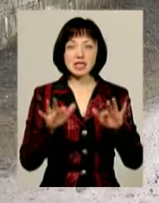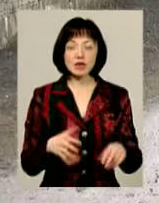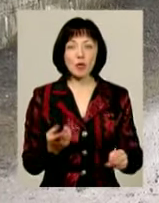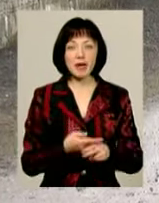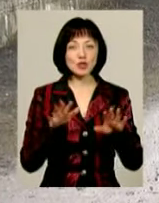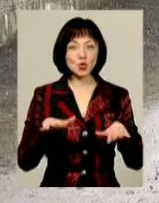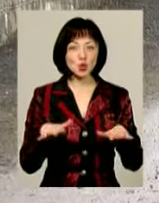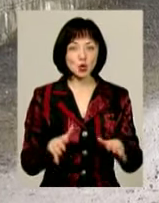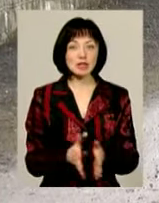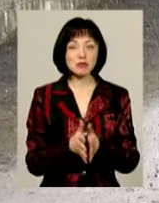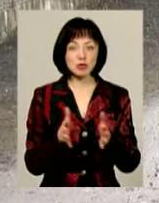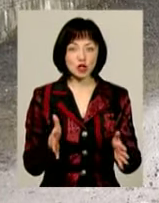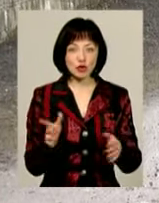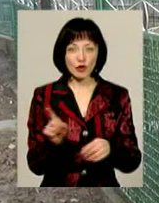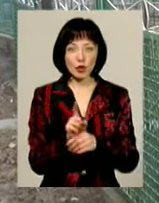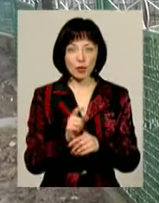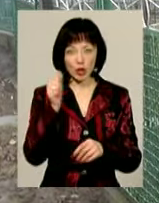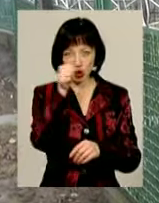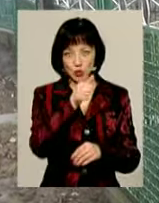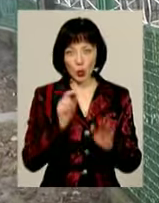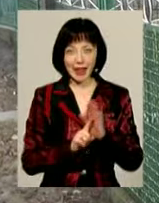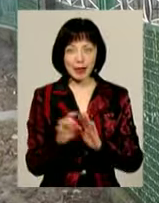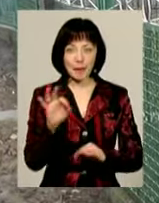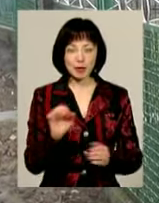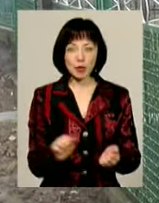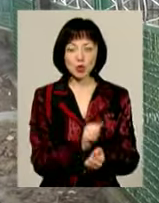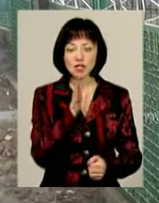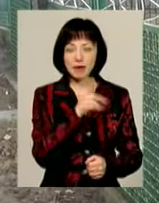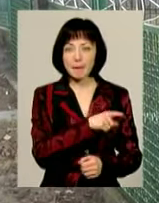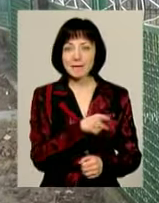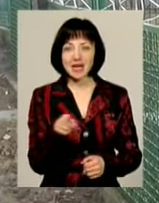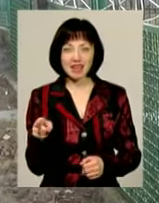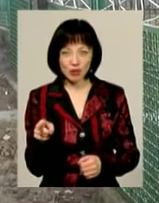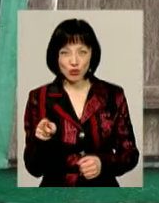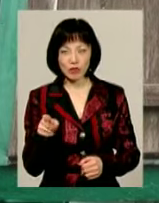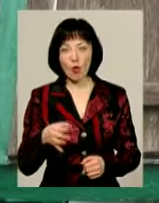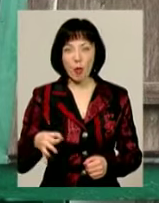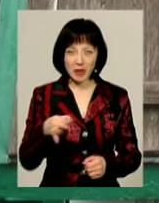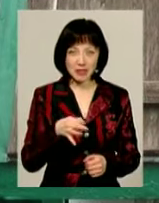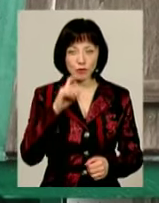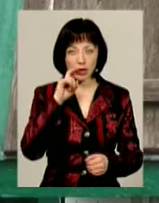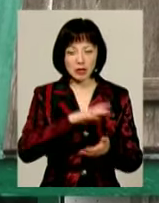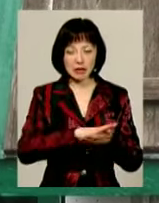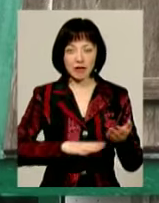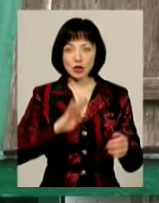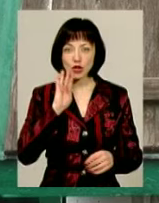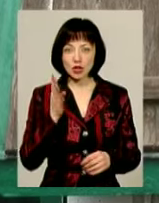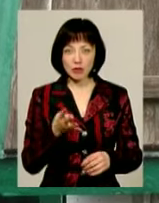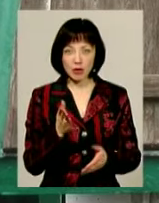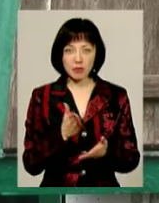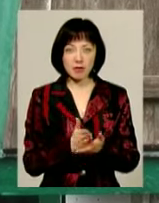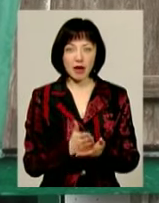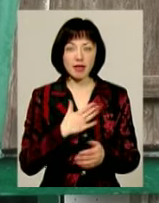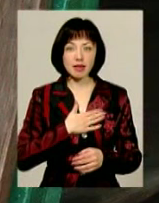дощу та з більшою від норми річною температурою. Посушливий період на Хмельниччині, як і в Україні загалом, триває вже 4 роки та має